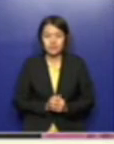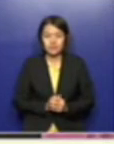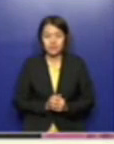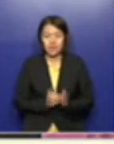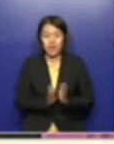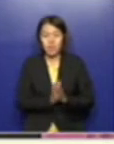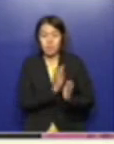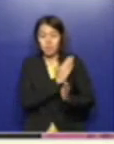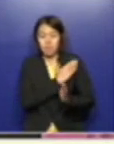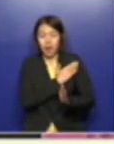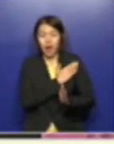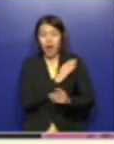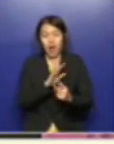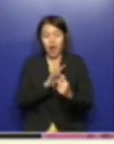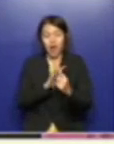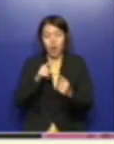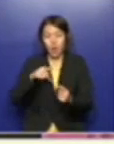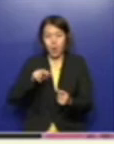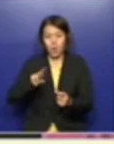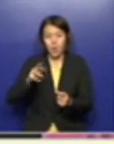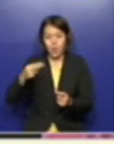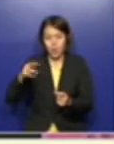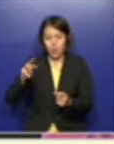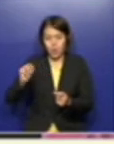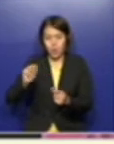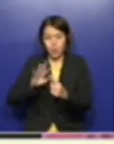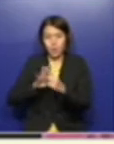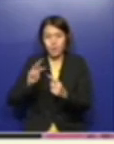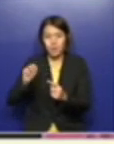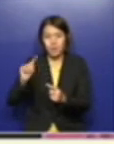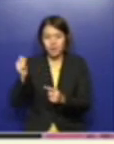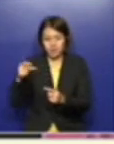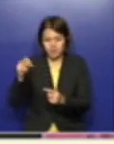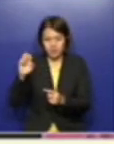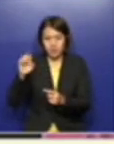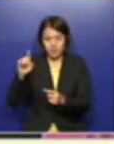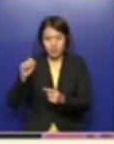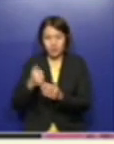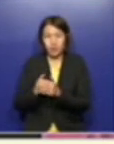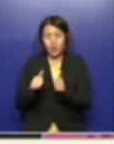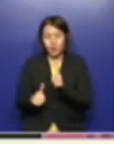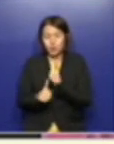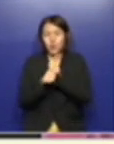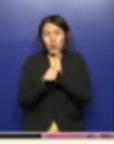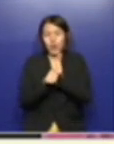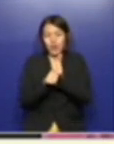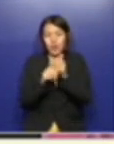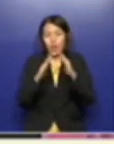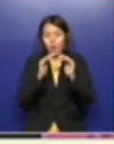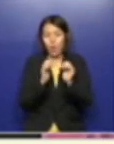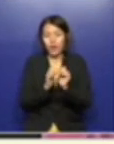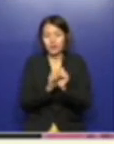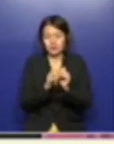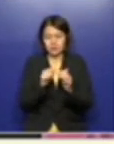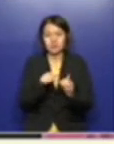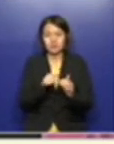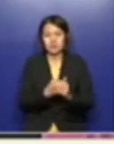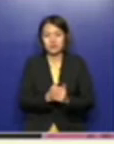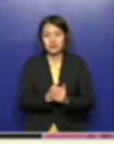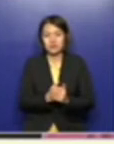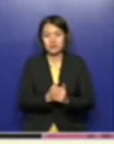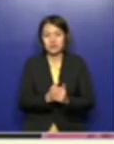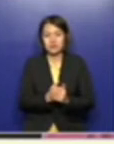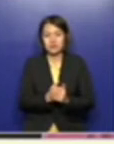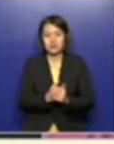ธีอดีตผู้ช่วยเจ้าวาดวัดสัมพันธวงศ์กรรมการมหาเถรสมาคมและเจ้าคณะภ